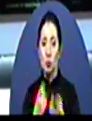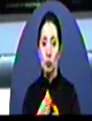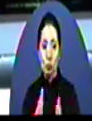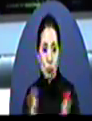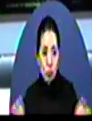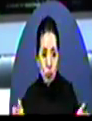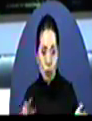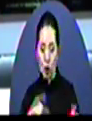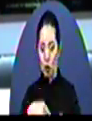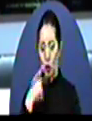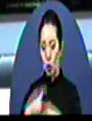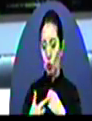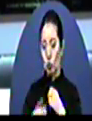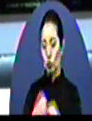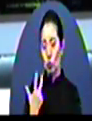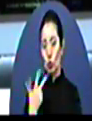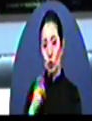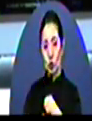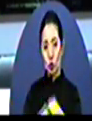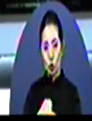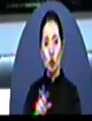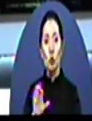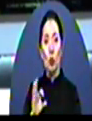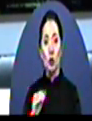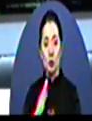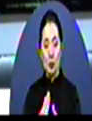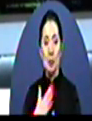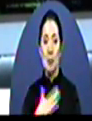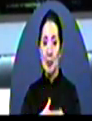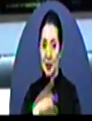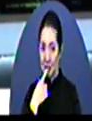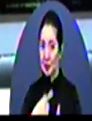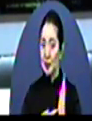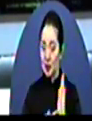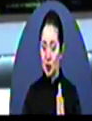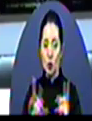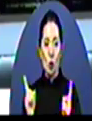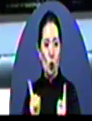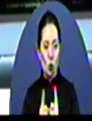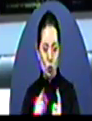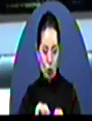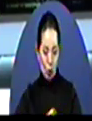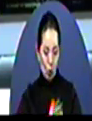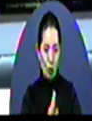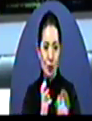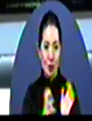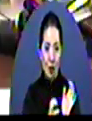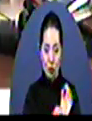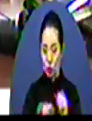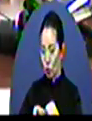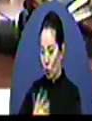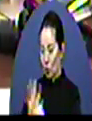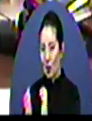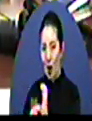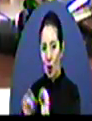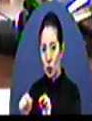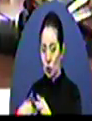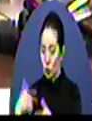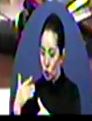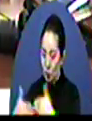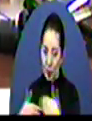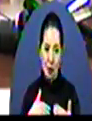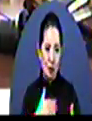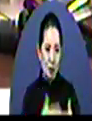30 жилийн ойтойгоо золгож байгаад баяртай байгаагаа илэрхийллээ. Уулзалтын үеэр хоёр орны COVID-19 халдварын нөхцөл байдал хэрэгжүүлж байгаа арга хэмжээний